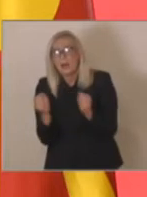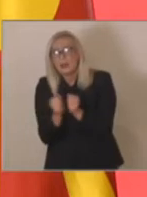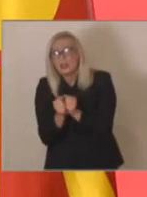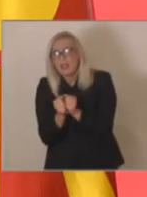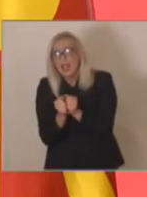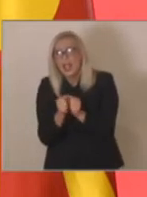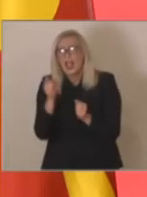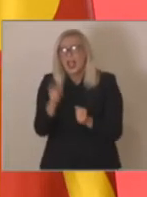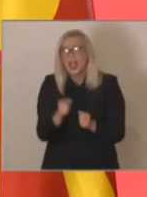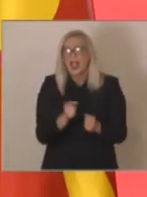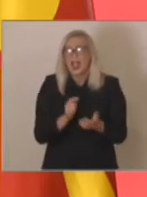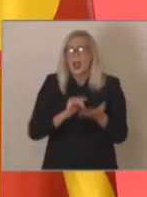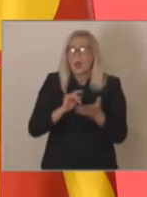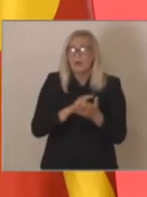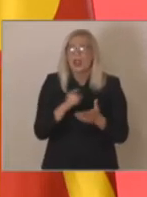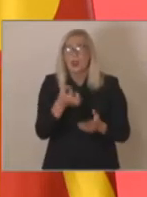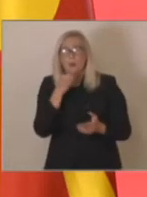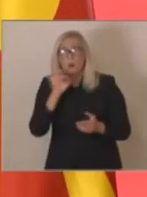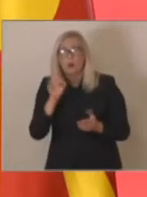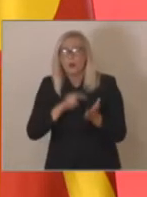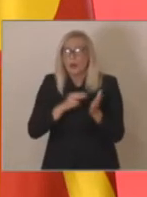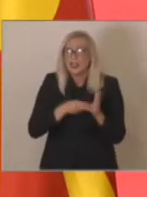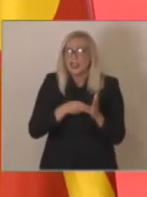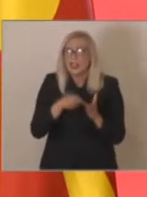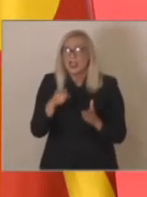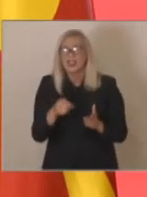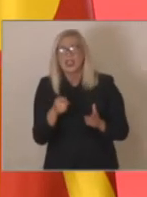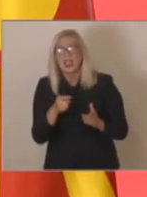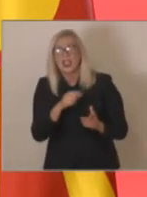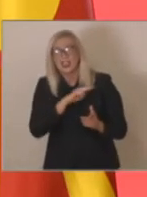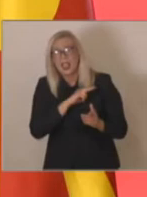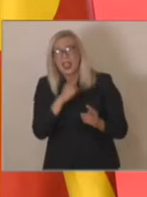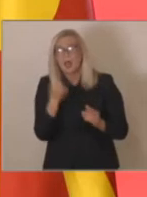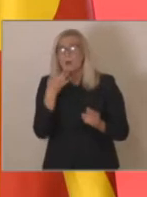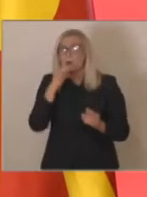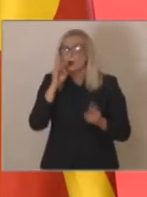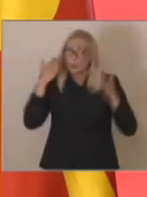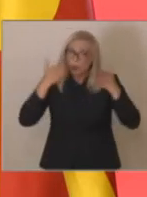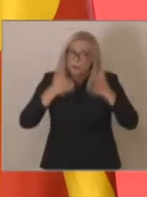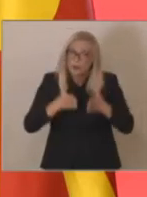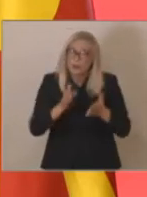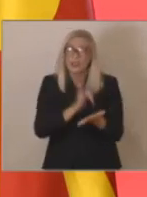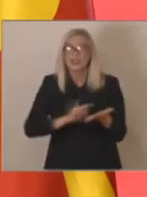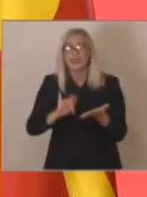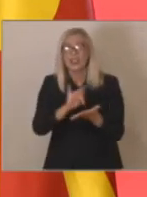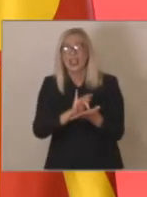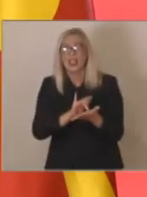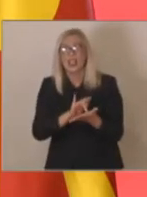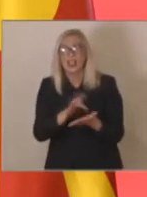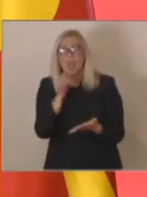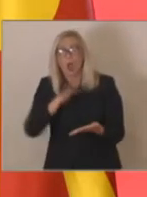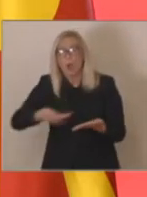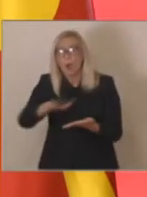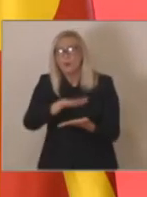комплементарност, поефикасно планирање на необходните ресурси и подобро фокусирање на целиот обштествен